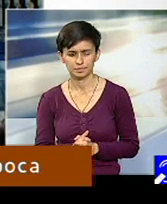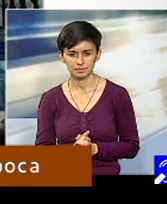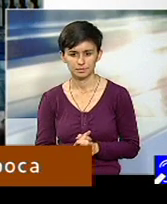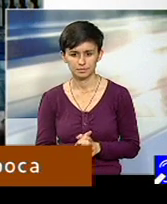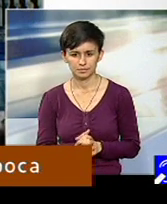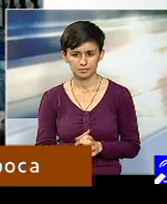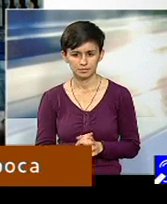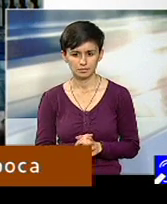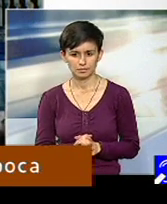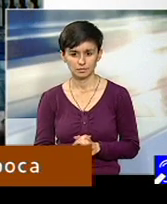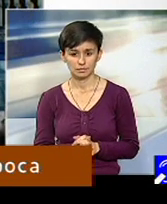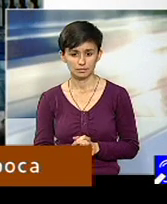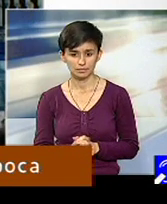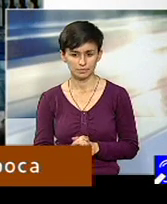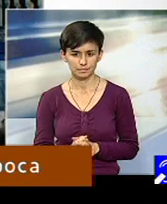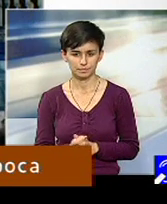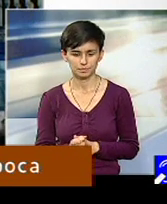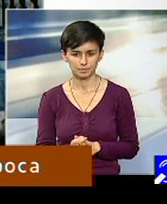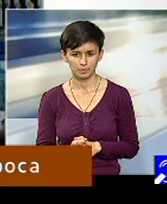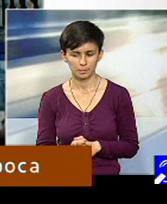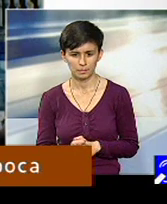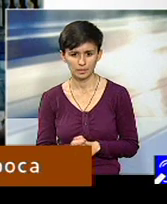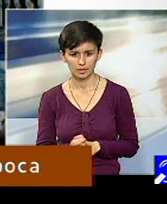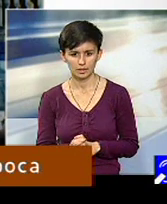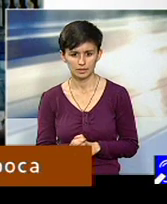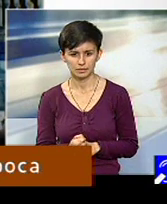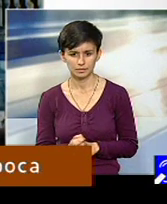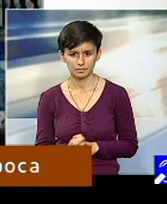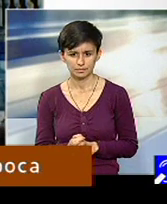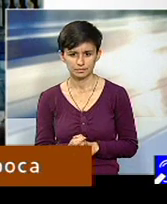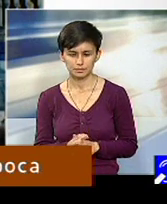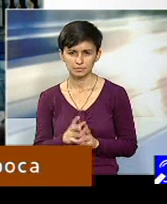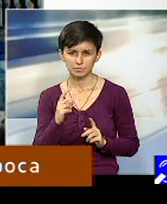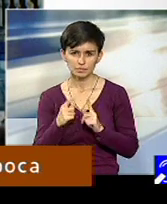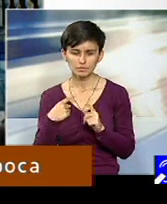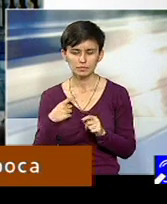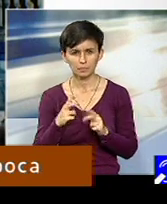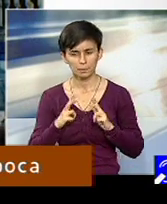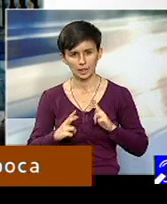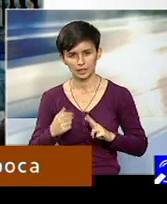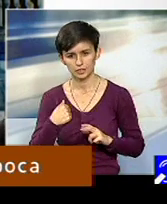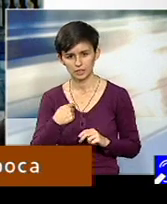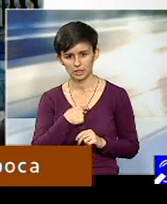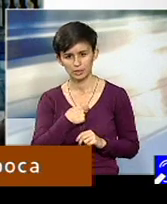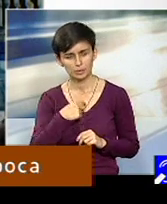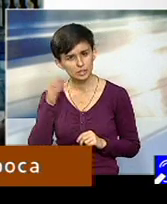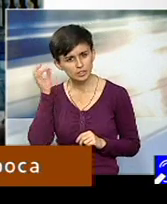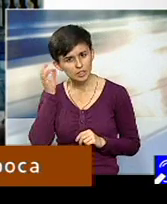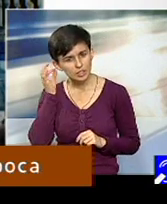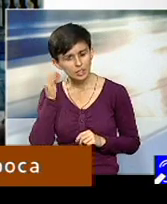îi deranjează pe jucători. Și fiind liniște, eu pot să îi ascult foarte bine, să-mi dau